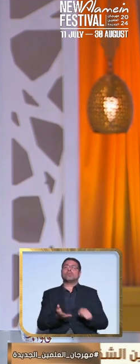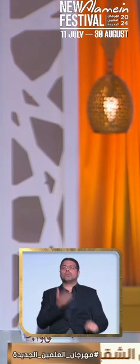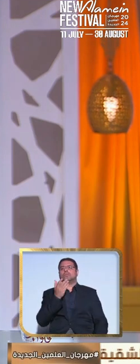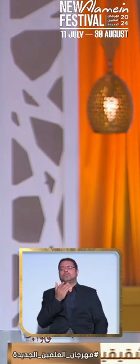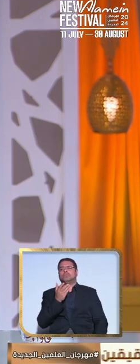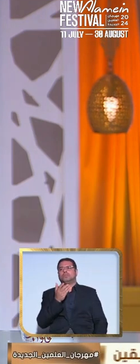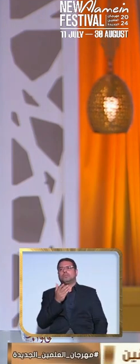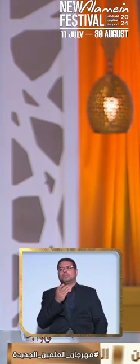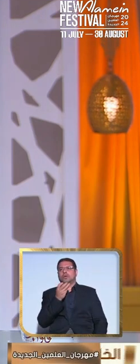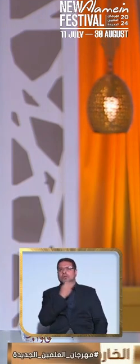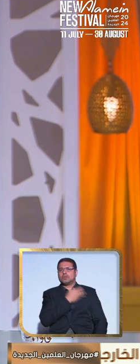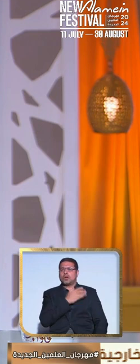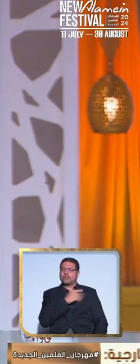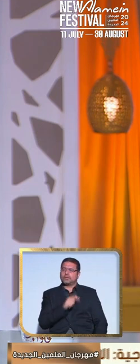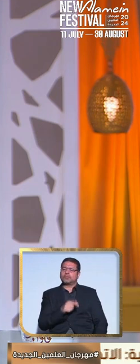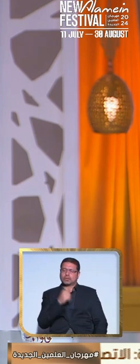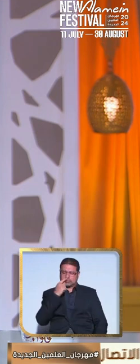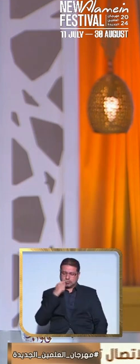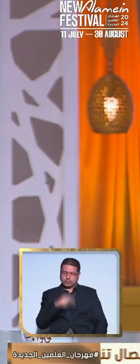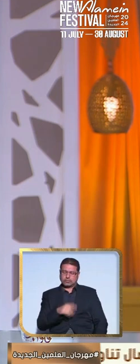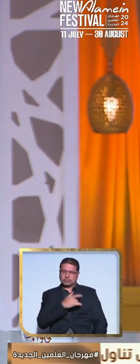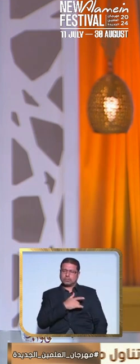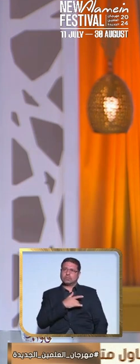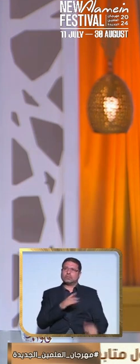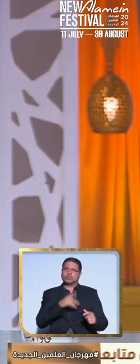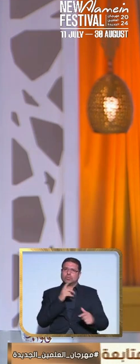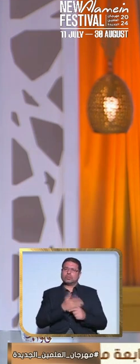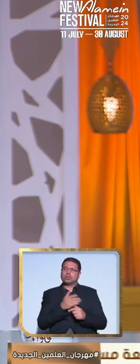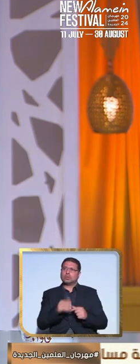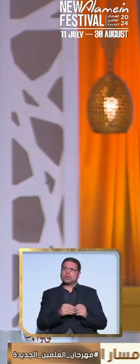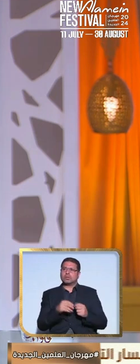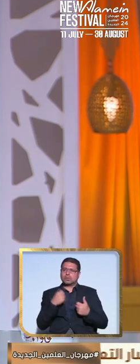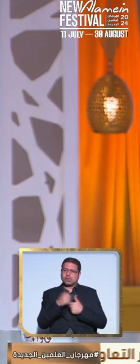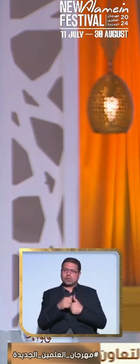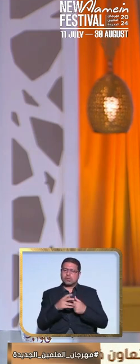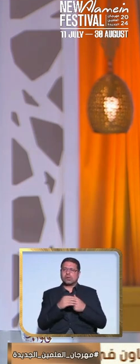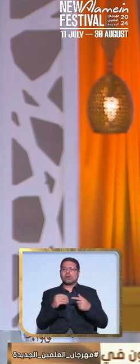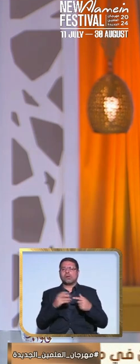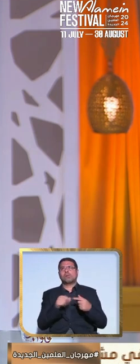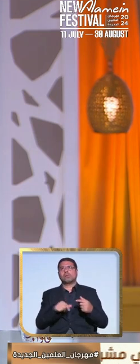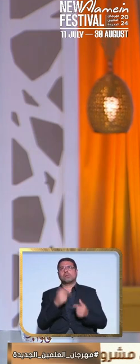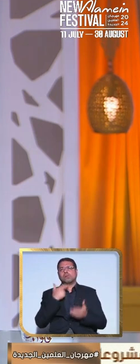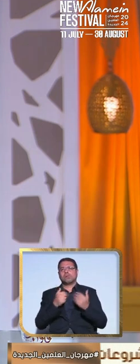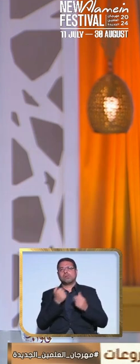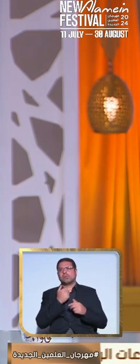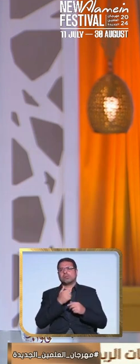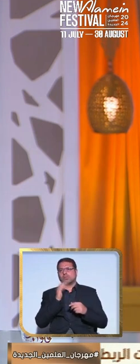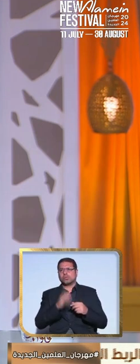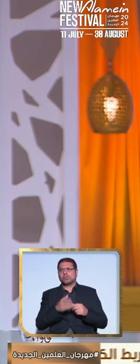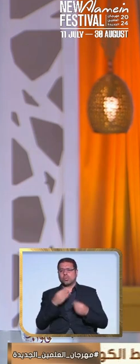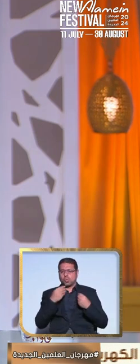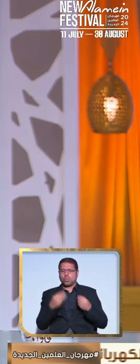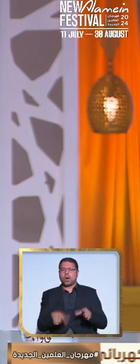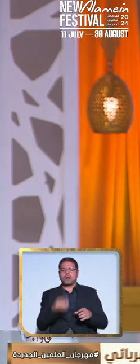الله، الاستغفار وندم القلب على ما التقصير الذي قد يكون